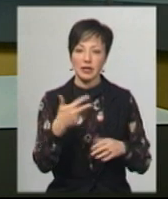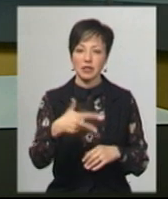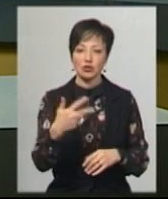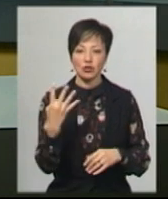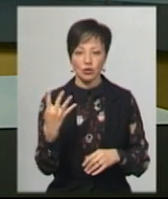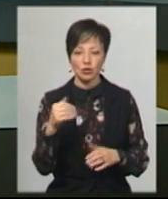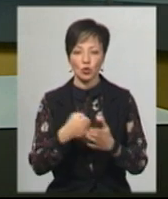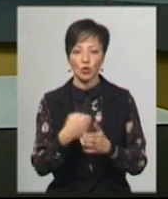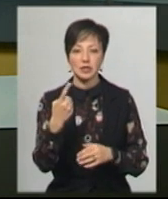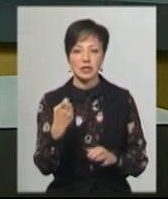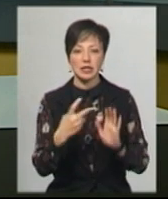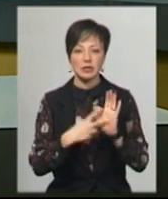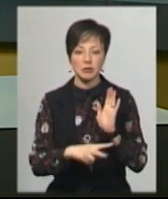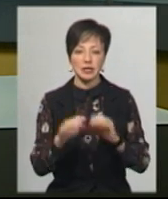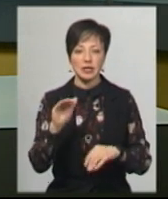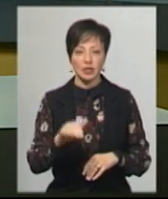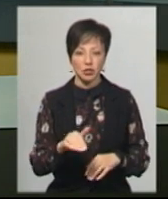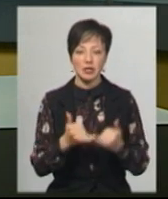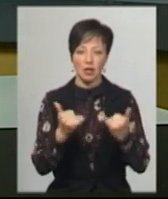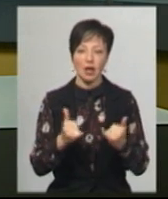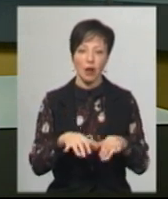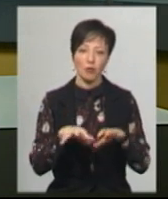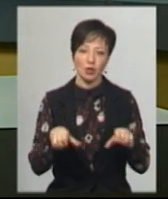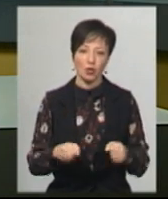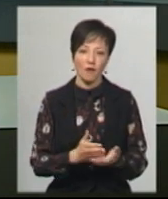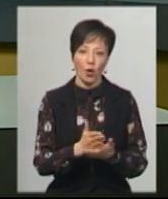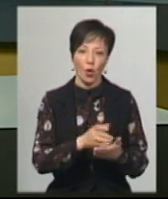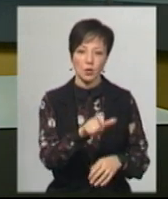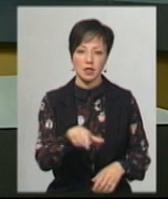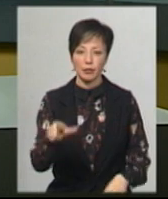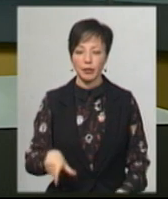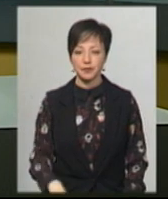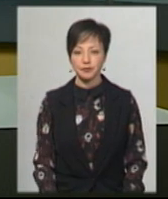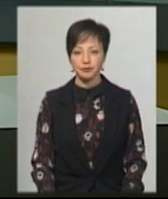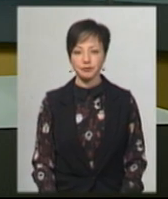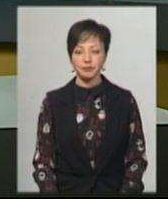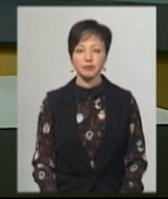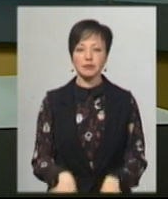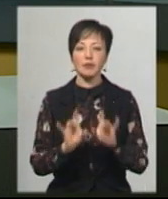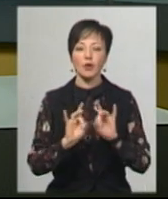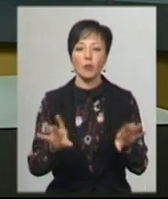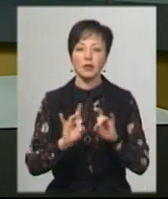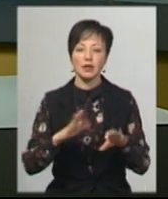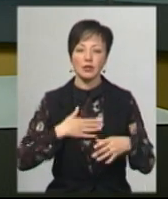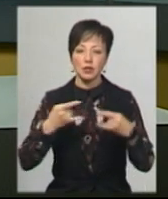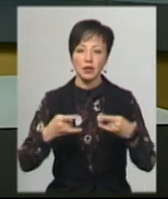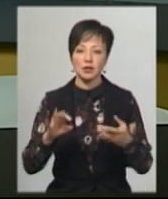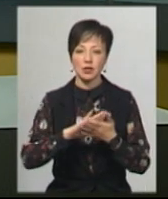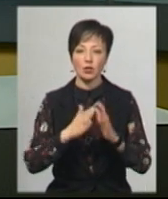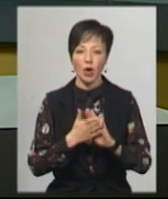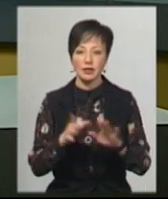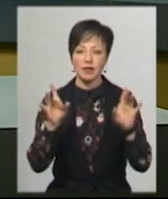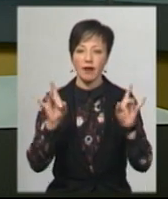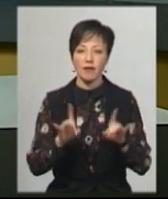34 до 170 тисяч для посадових осіб. У коментарі Суспільному стосовно ситуації з